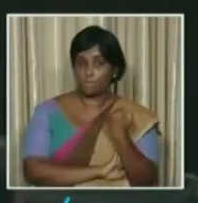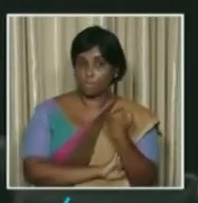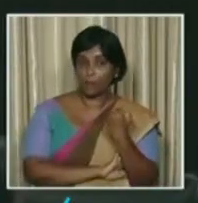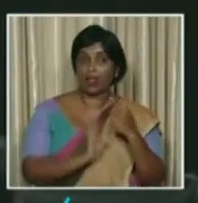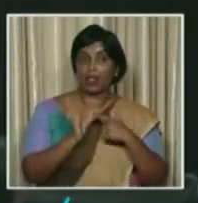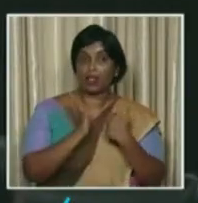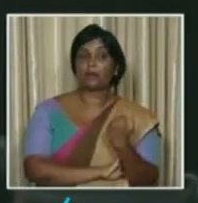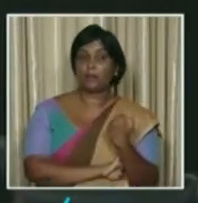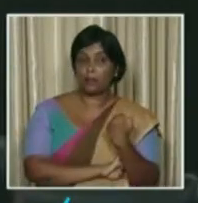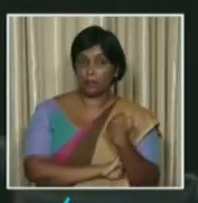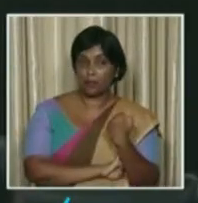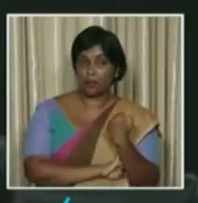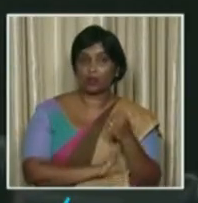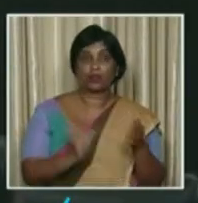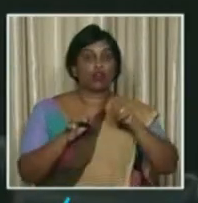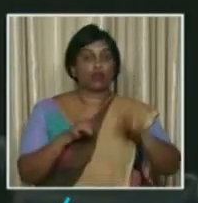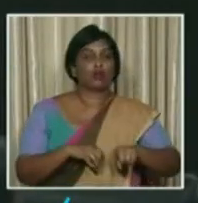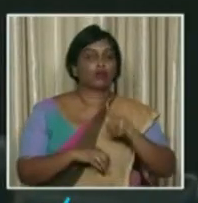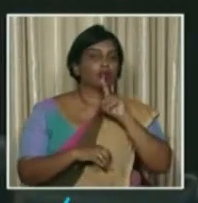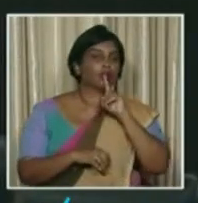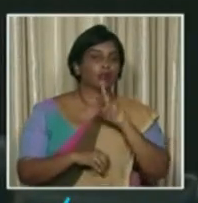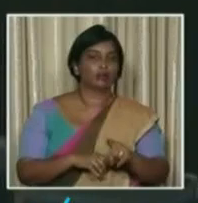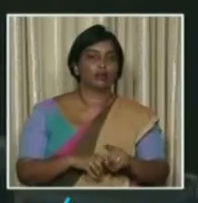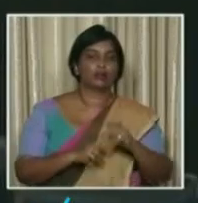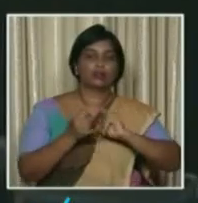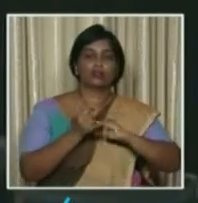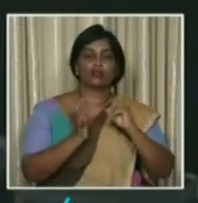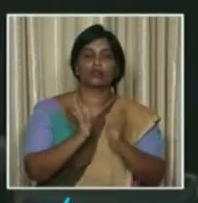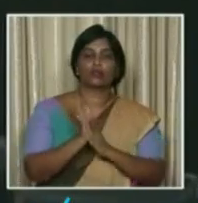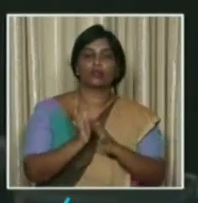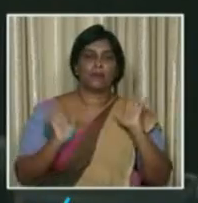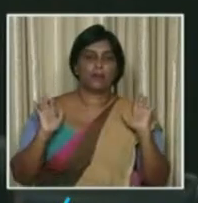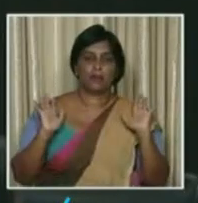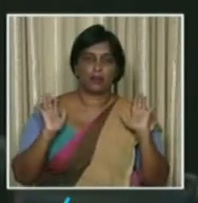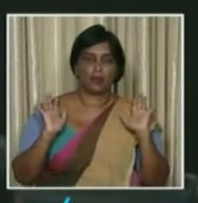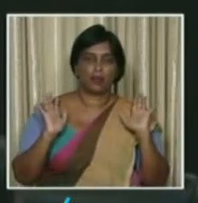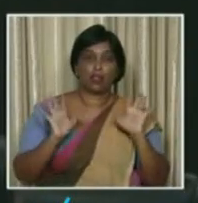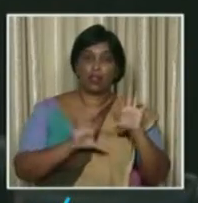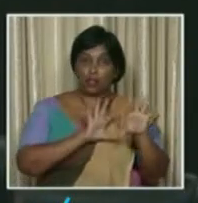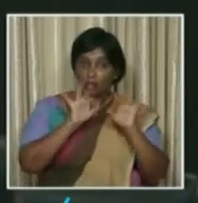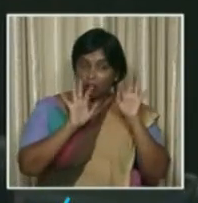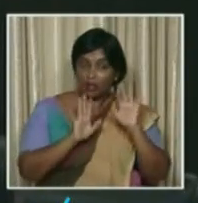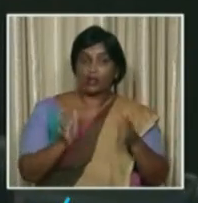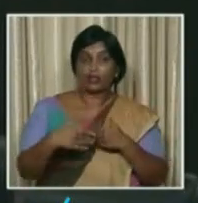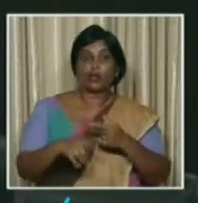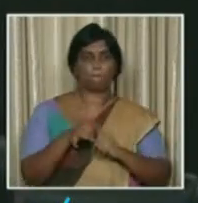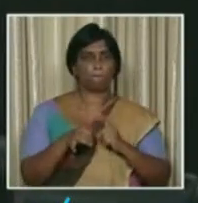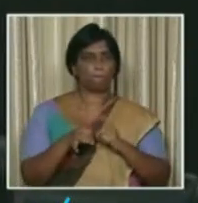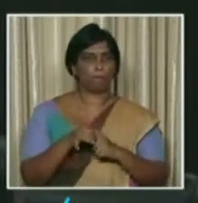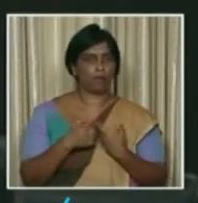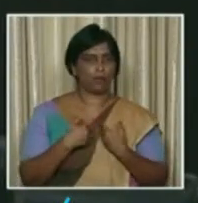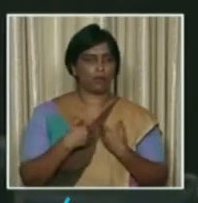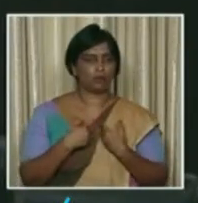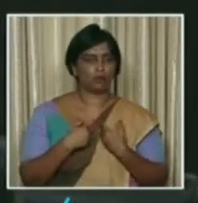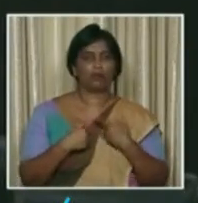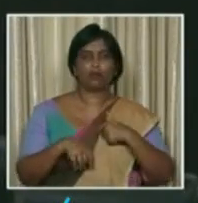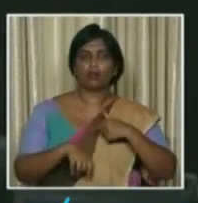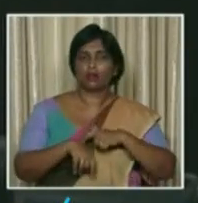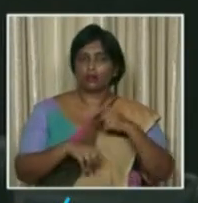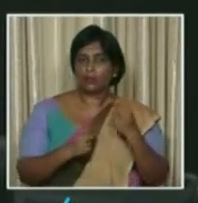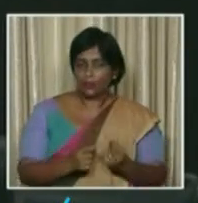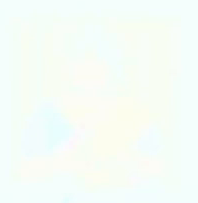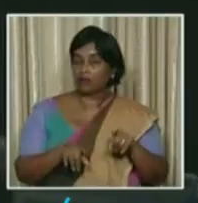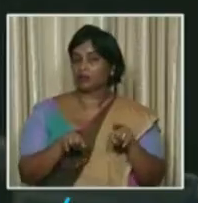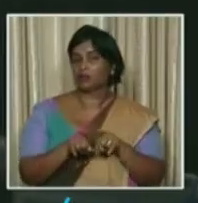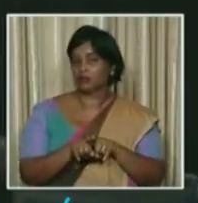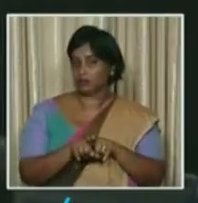පනතෙන් දීපු බලය කැබිනට් මණ්ඩලයෙන් කියනවා අතුරු පාලක කමිටු පත් කරන්න එපා පත් කරනවා නම් කැබිනට් අනුමැතිය ගන්න ඕනේ ඒ මොහොතේ මම කැබිනට්